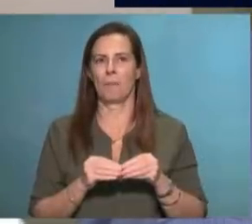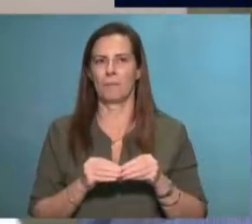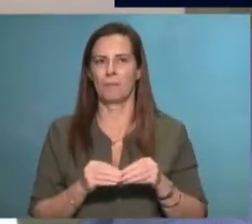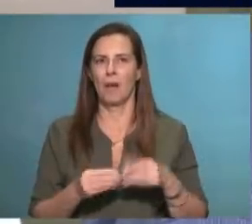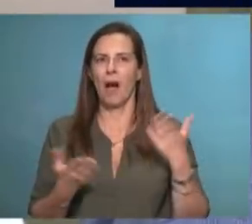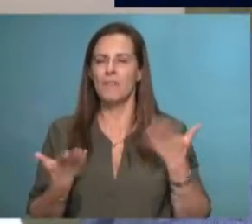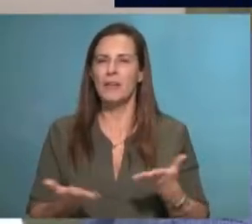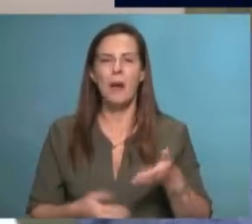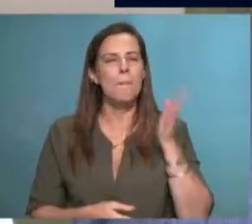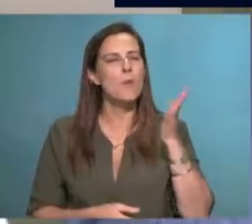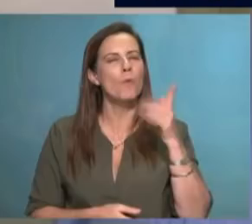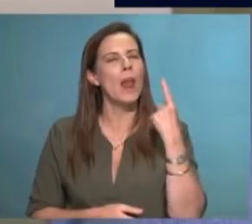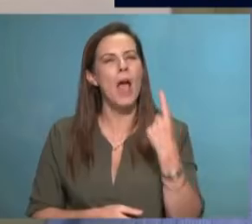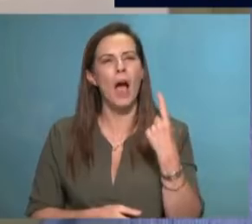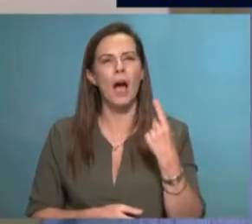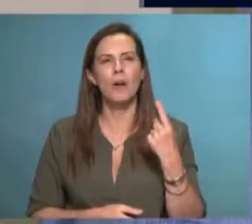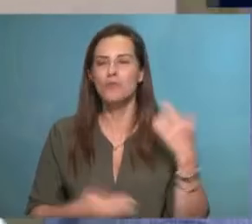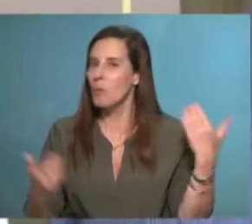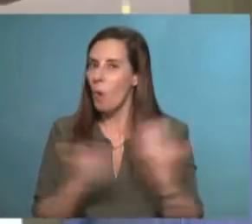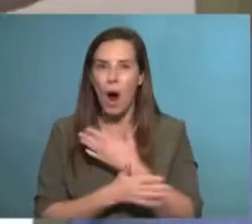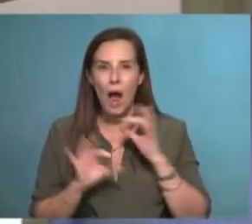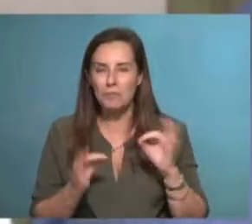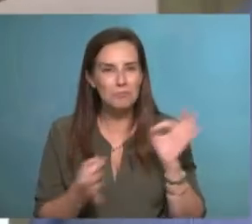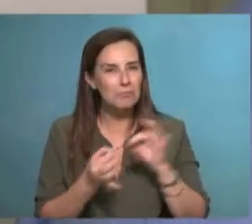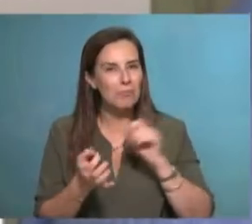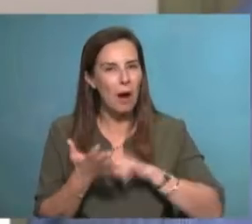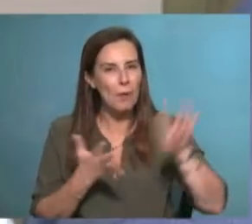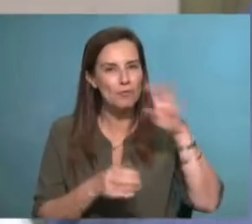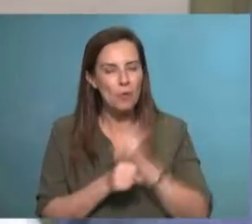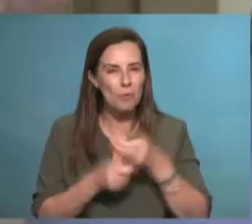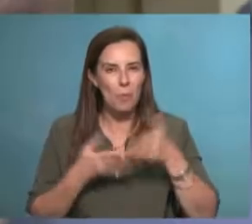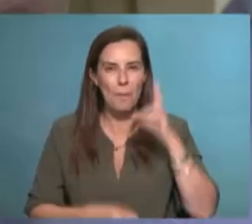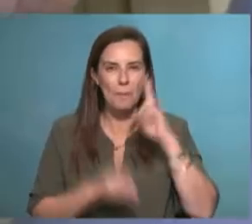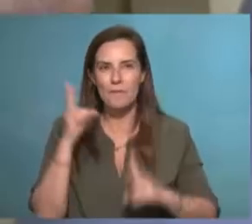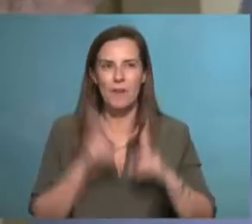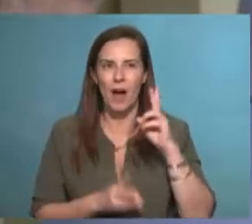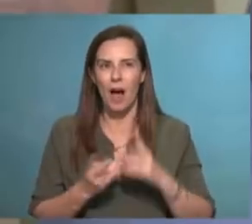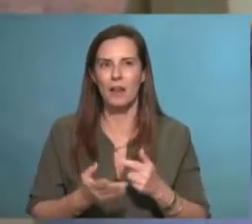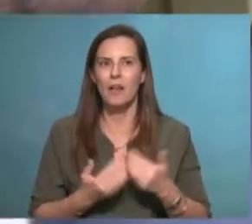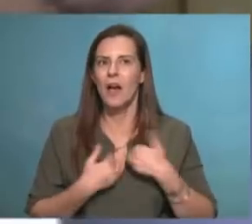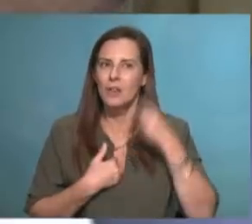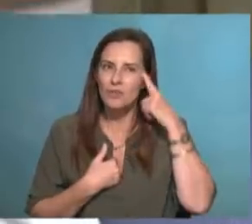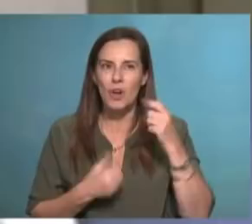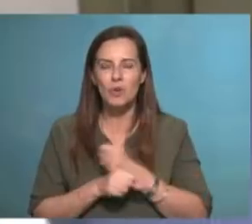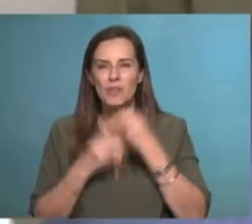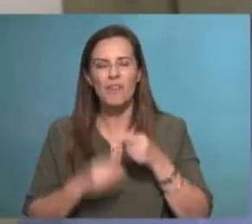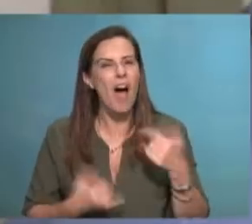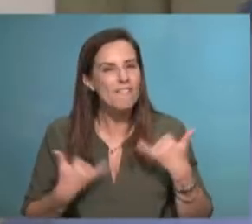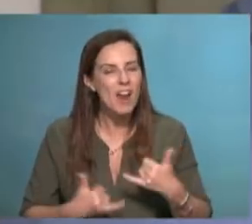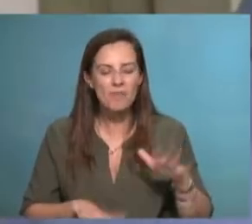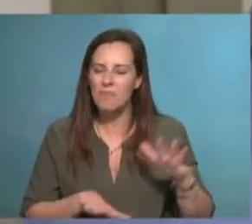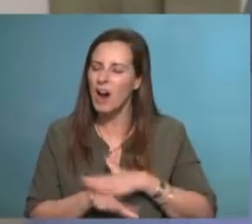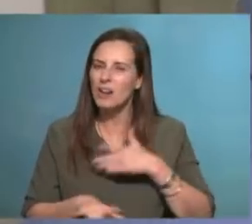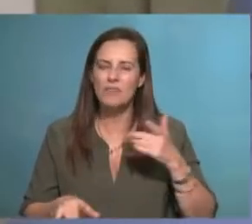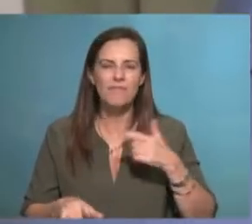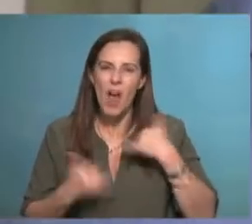הנה מנובל אחד שהוא חדש לגמרי, כולו ארבעה חודשים עובד אצלנו. אני חושב שאני עושה טוב,